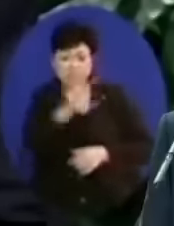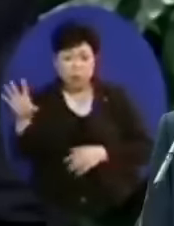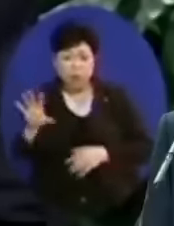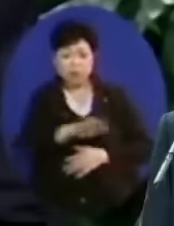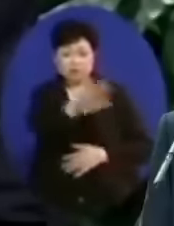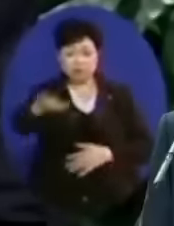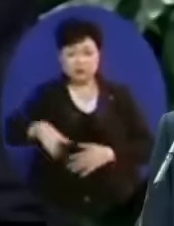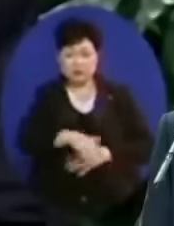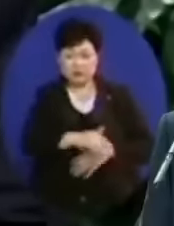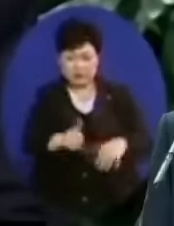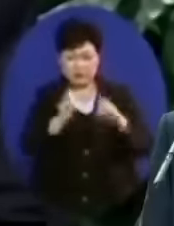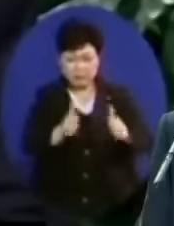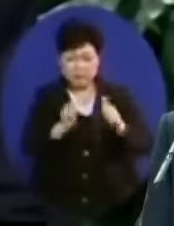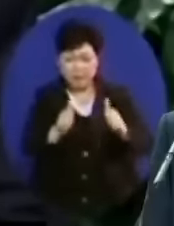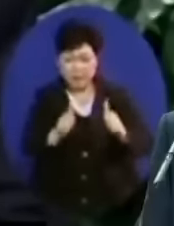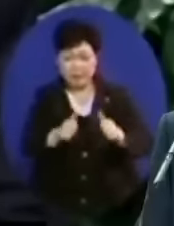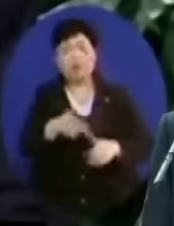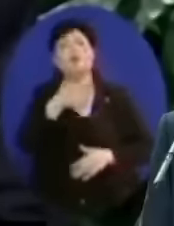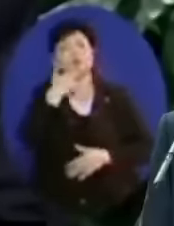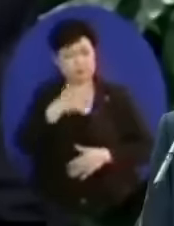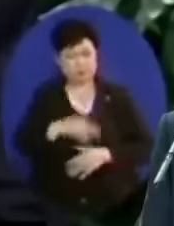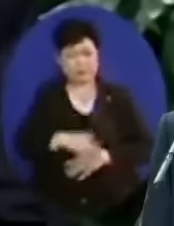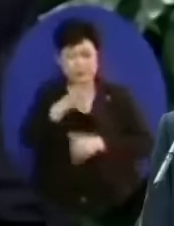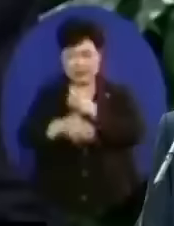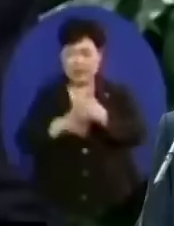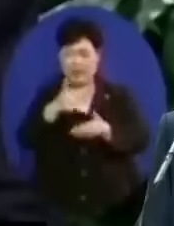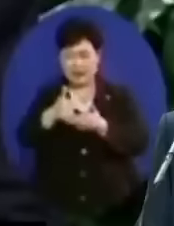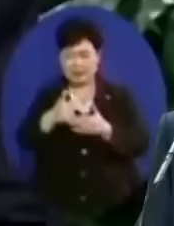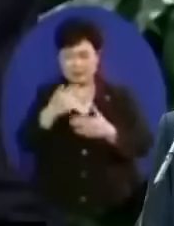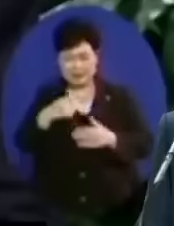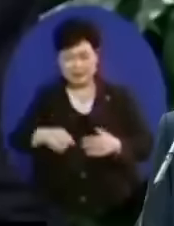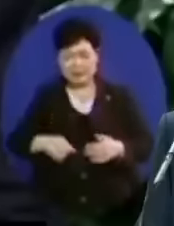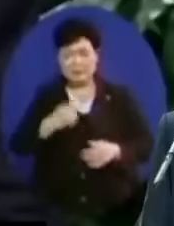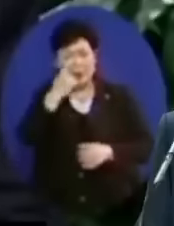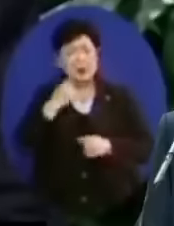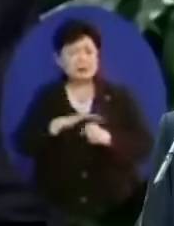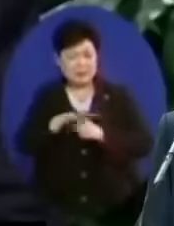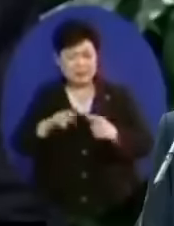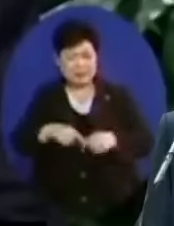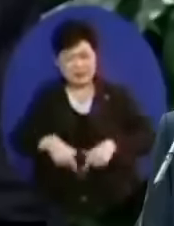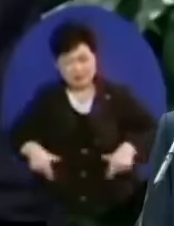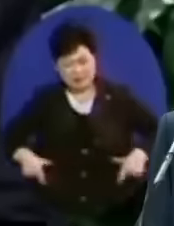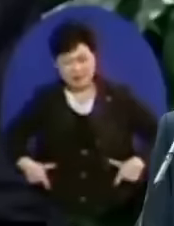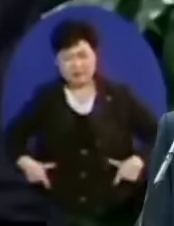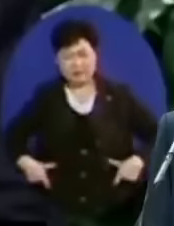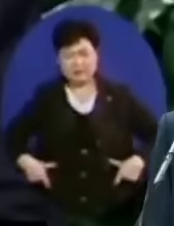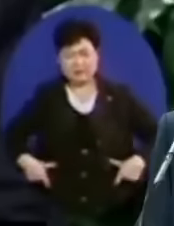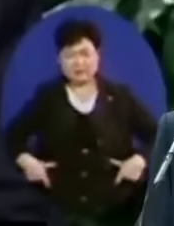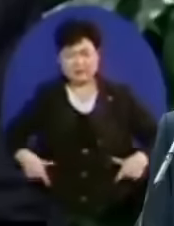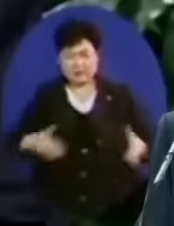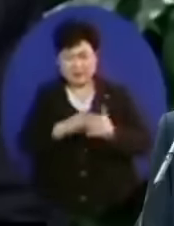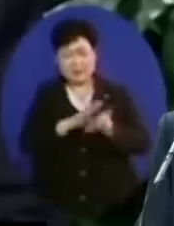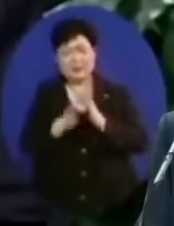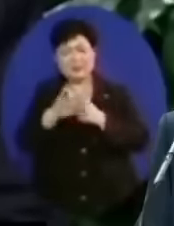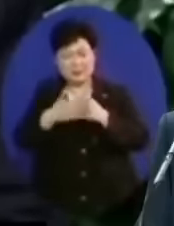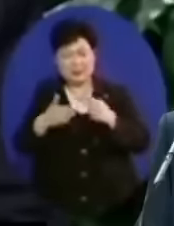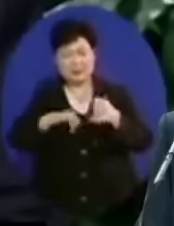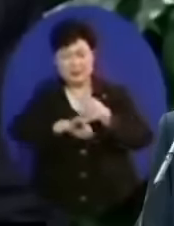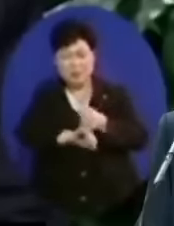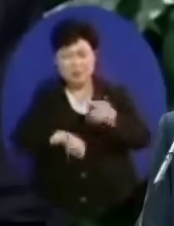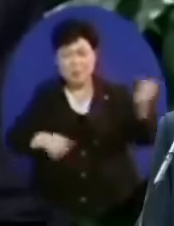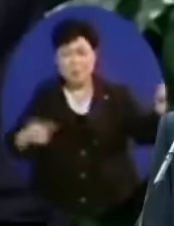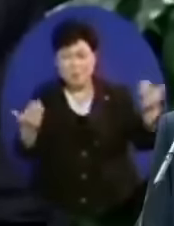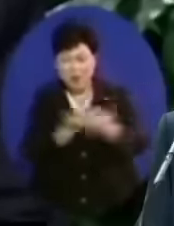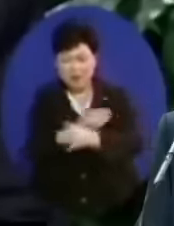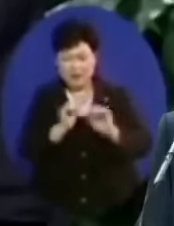우리를 심판하지 않으십니다. 하나님은 자비와 긍휼이 한이 없으신 분이라 반드시 회개할 수 있는